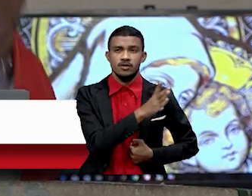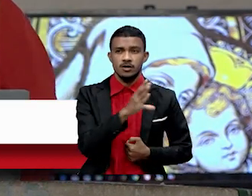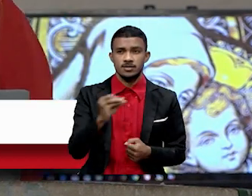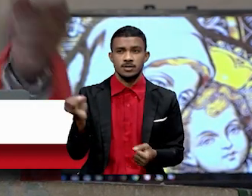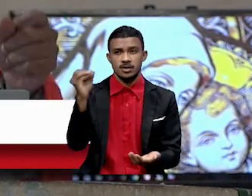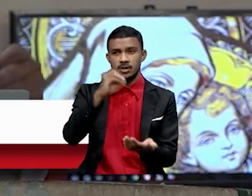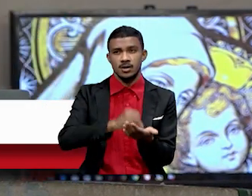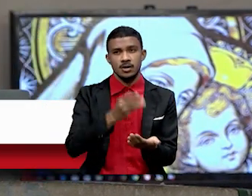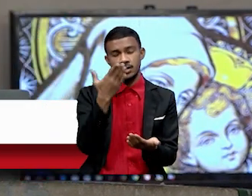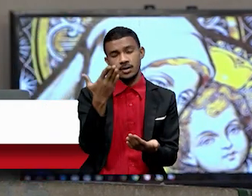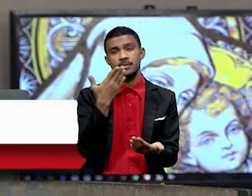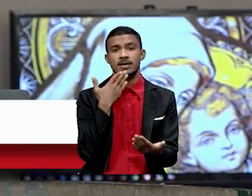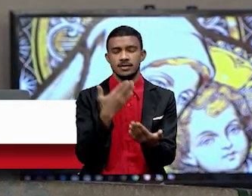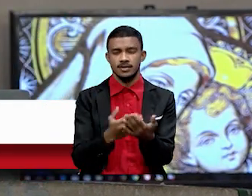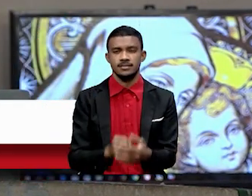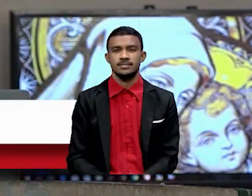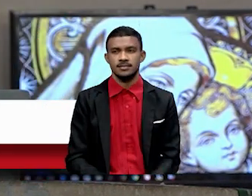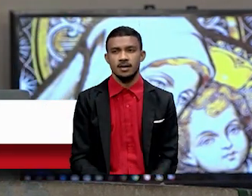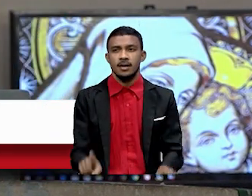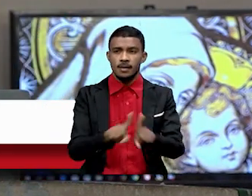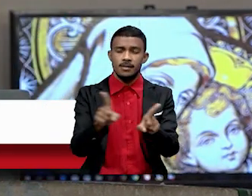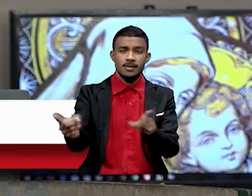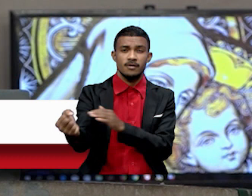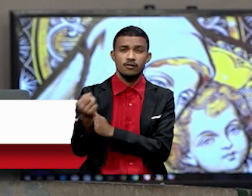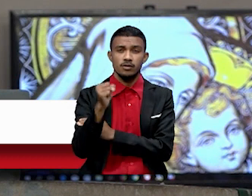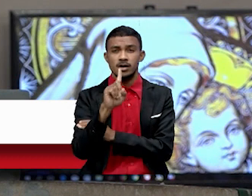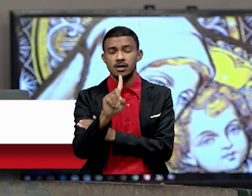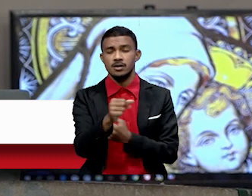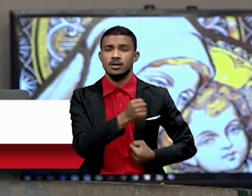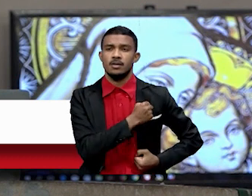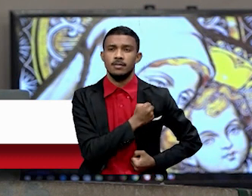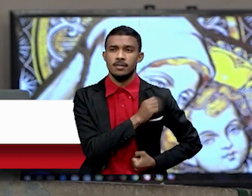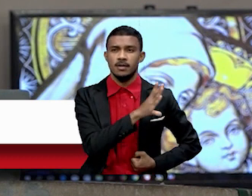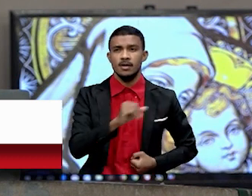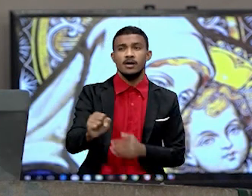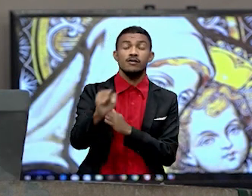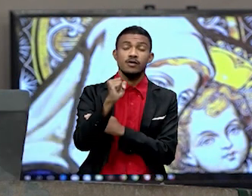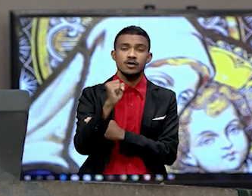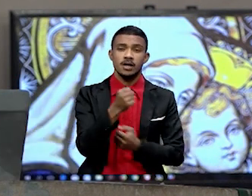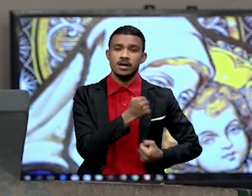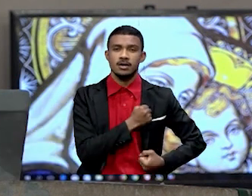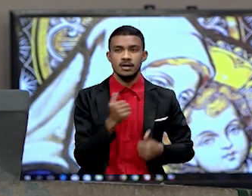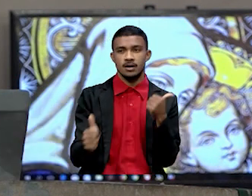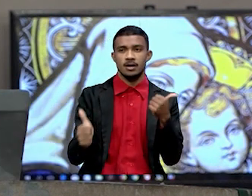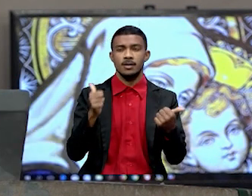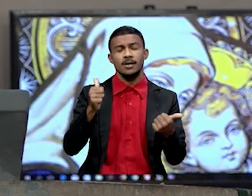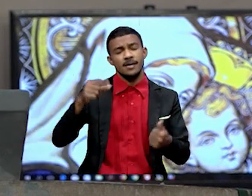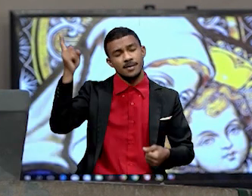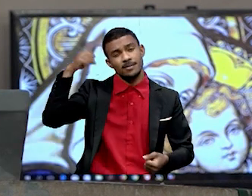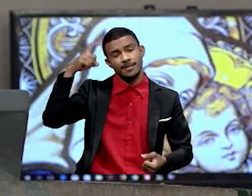otomani independensia mai be forsa de be uluk la forsa de